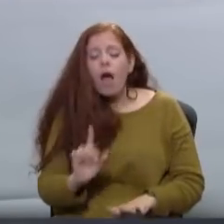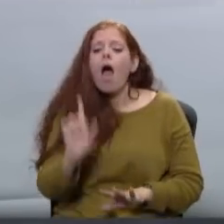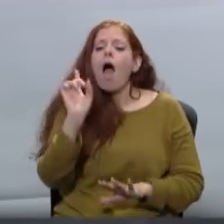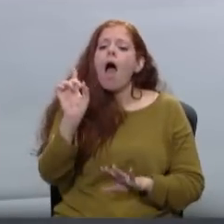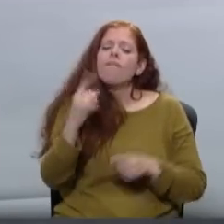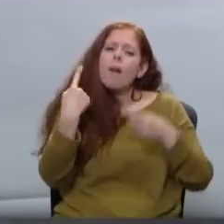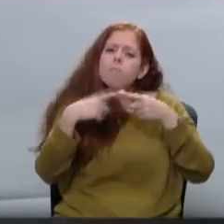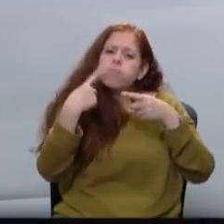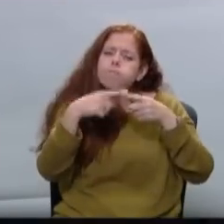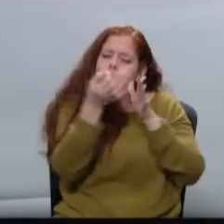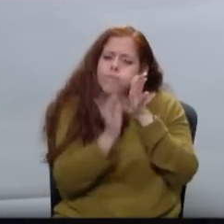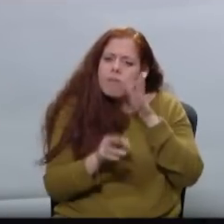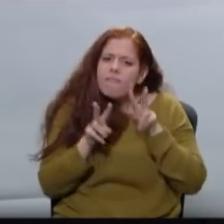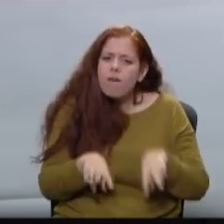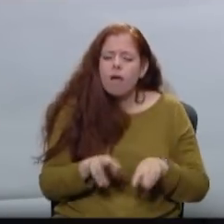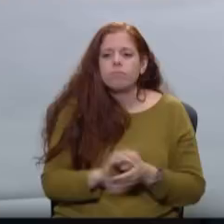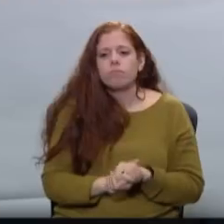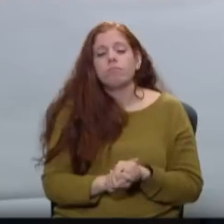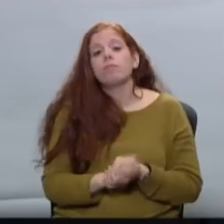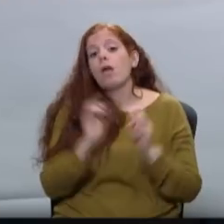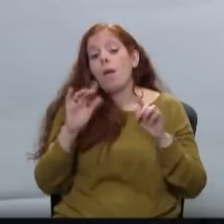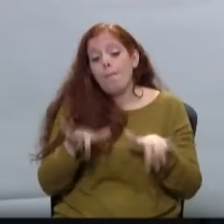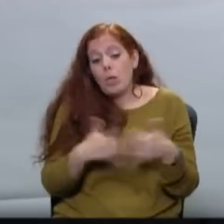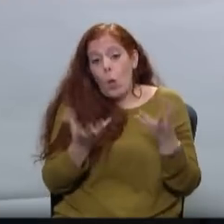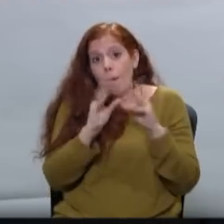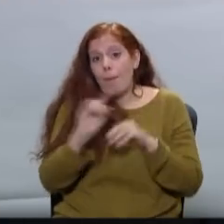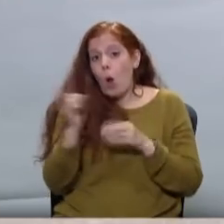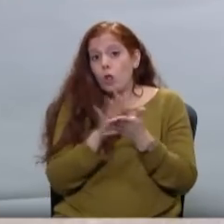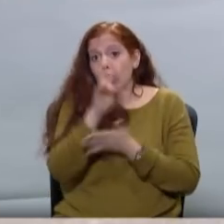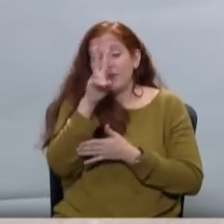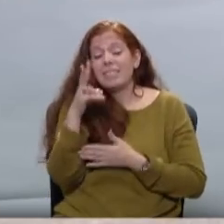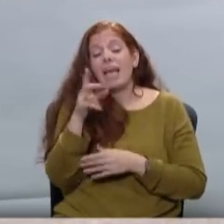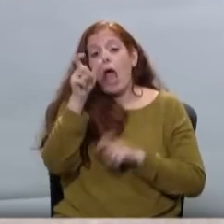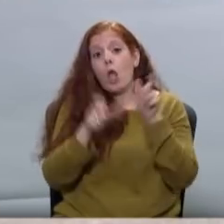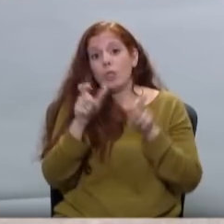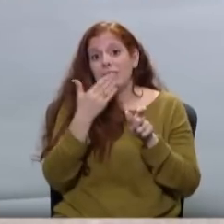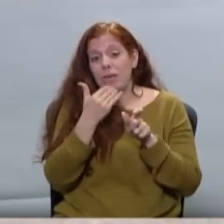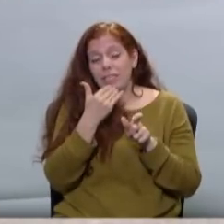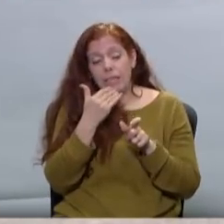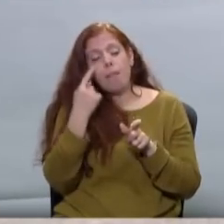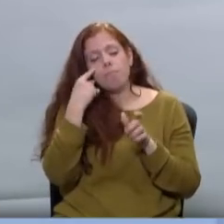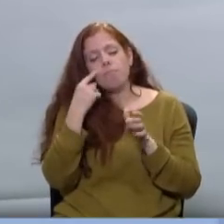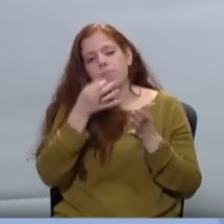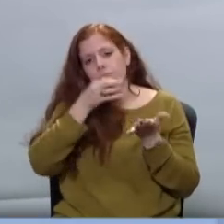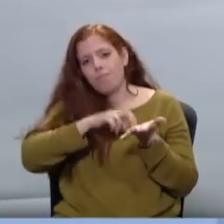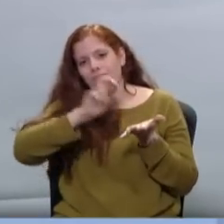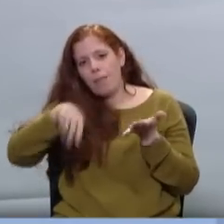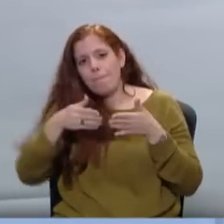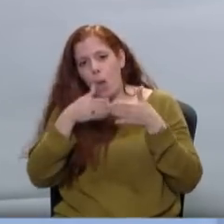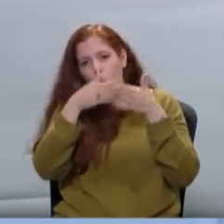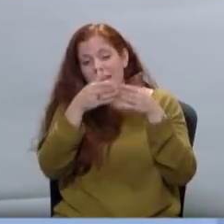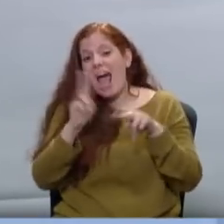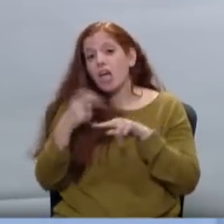כל דבר. בתוך יממה צפויים כל 12 הנוסעים הישראלים לעזוב את האונייה אחרי יותר משבועיים